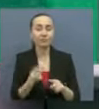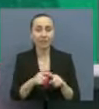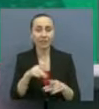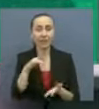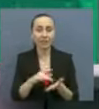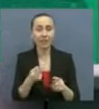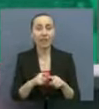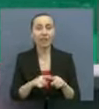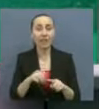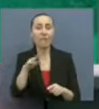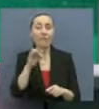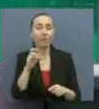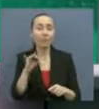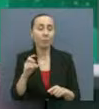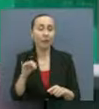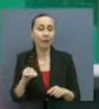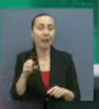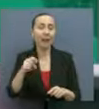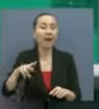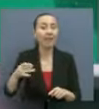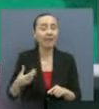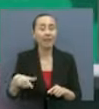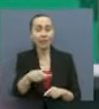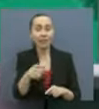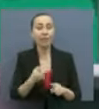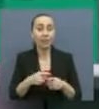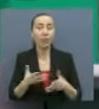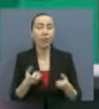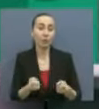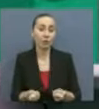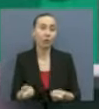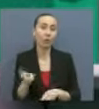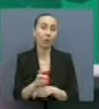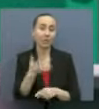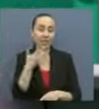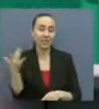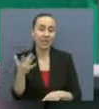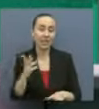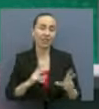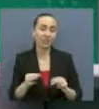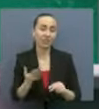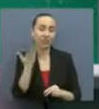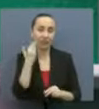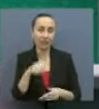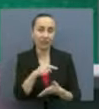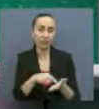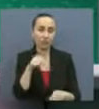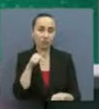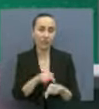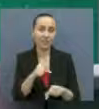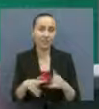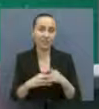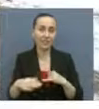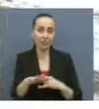внедрение фандоматов. Конечно, на такой прием приходят порой с последней надеждой, особенно когда вопрос касается